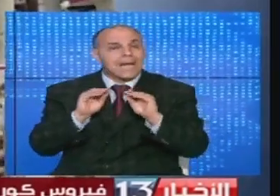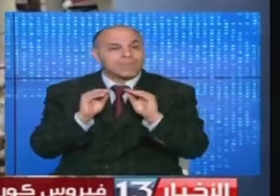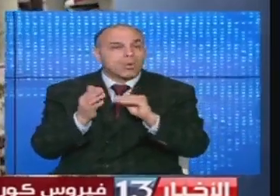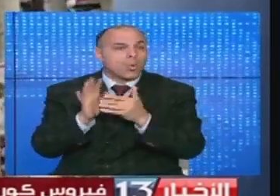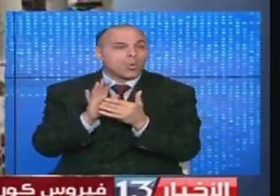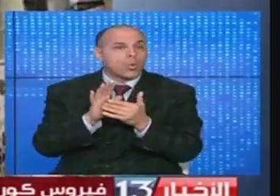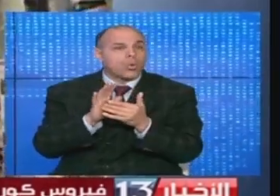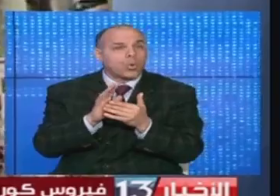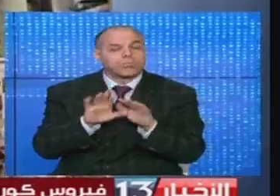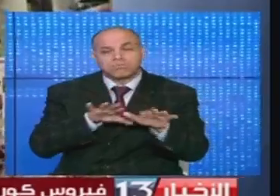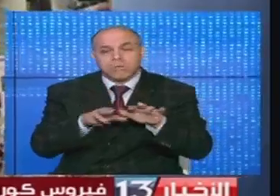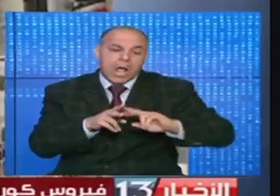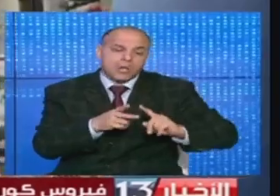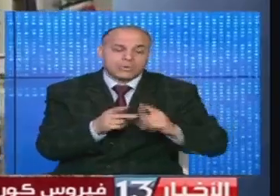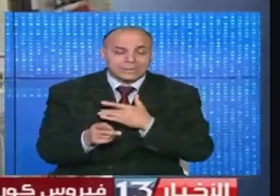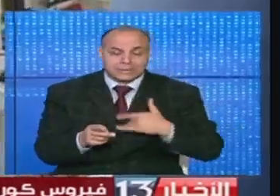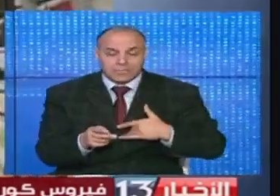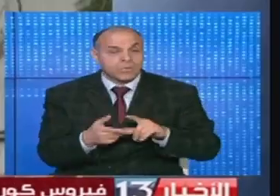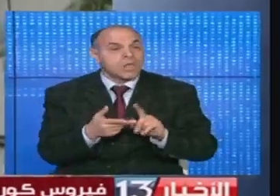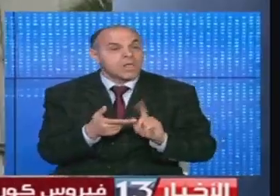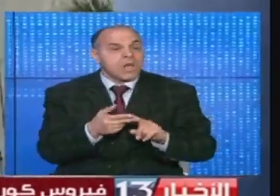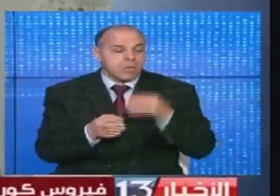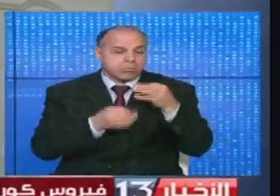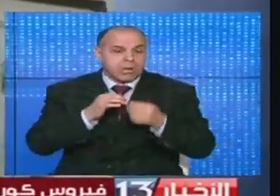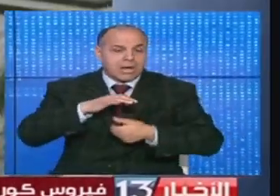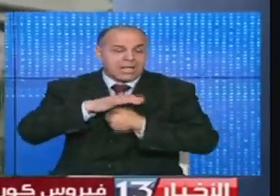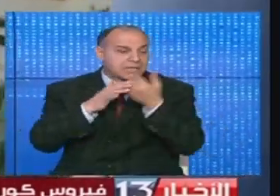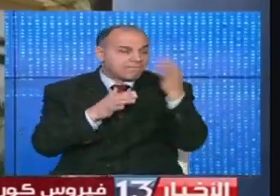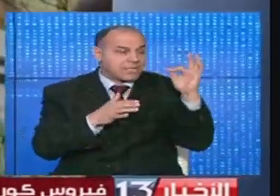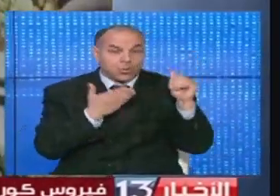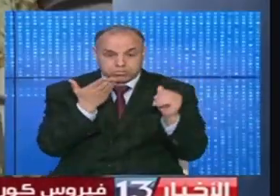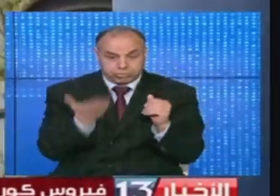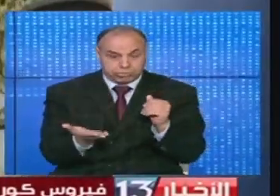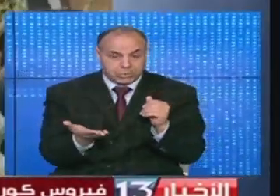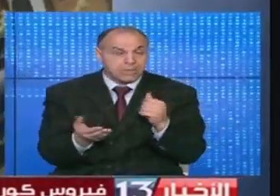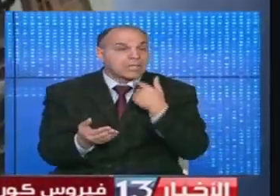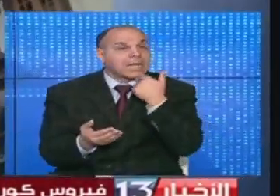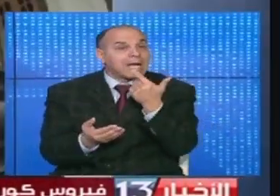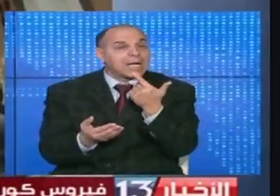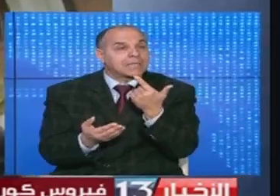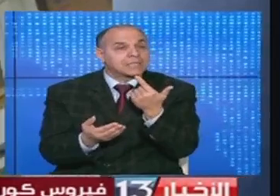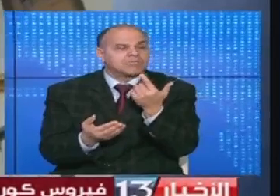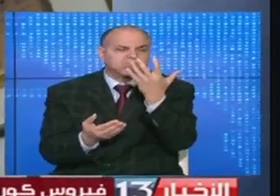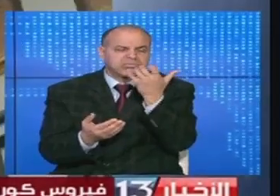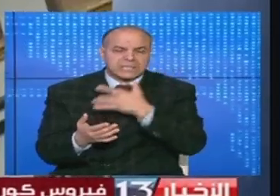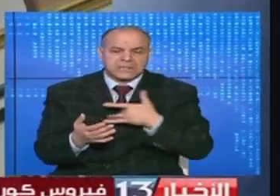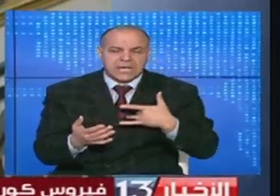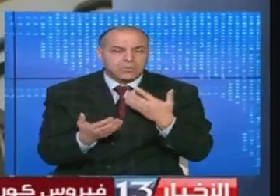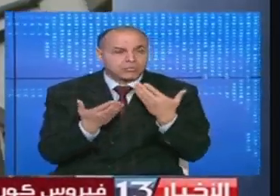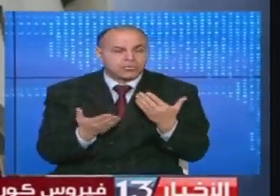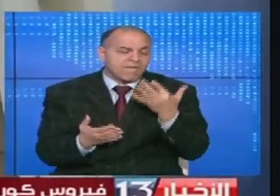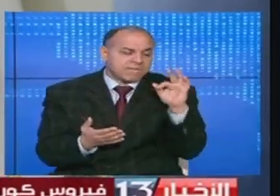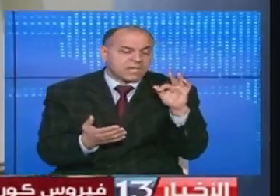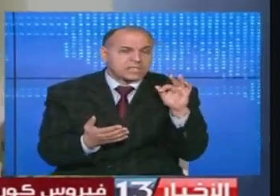وتعزيز تدابير الحجر الصحي فيما تحدث الرئيس الفرنسي ايمانويل مكروه عنا سواء ازمه صحيه تشهدها